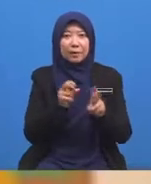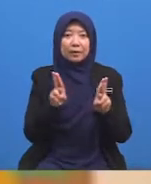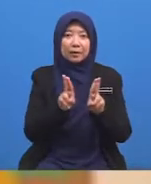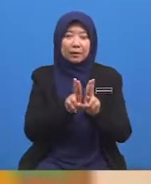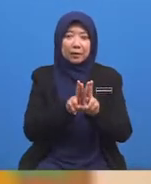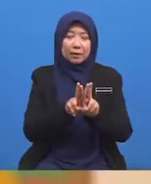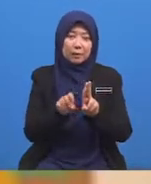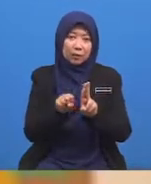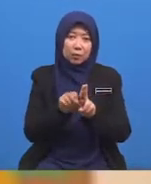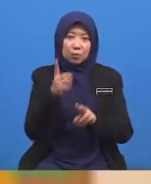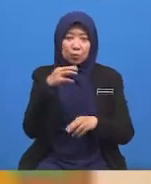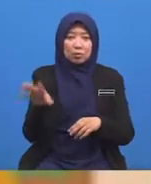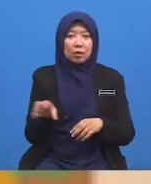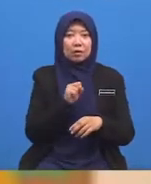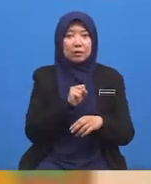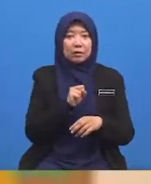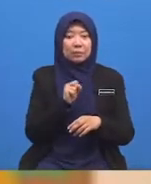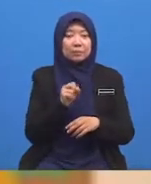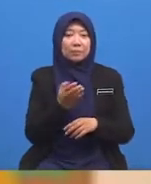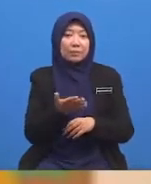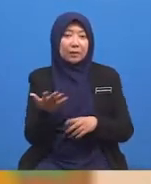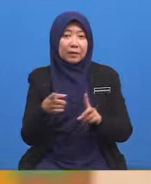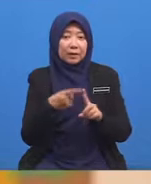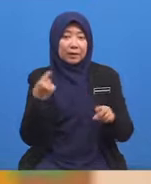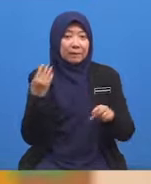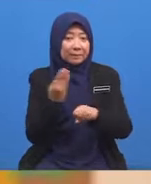menarik objek-objek yang diperbuat daripada besi.